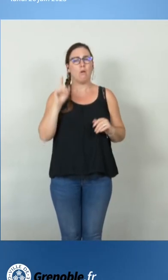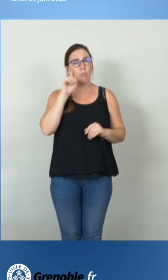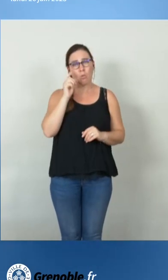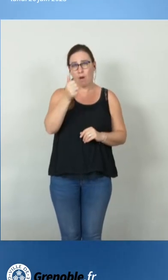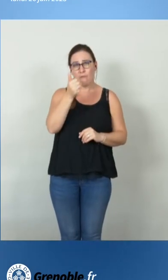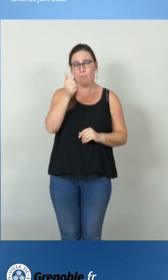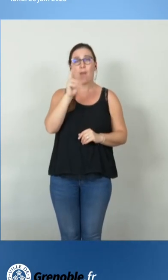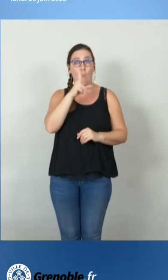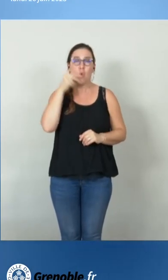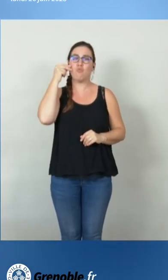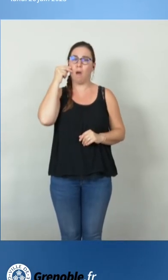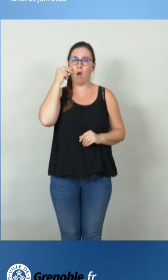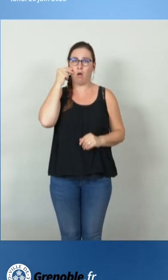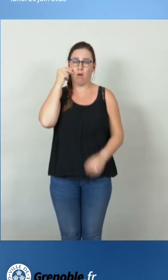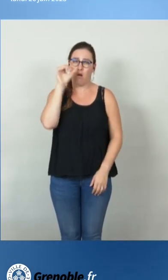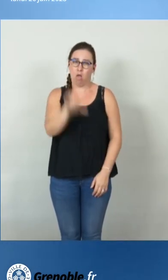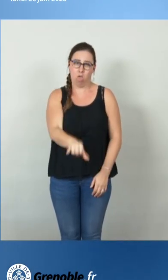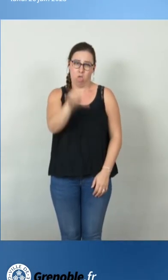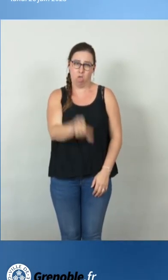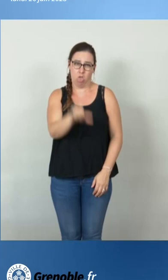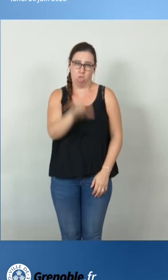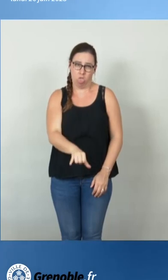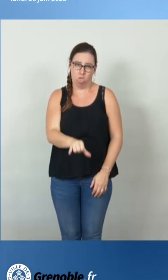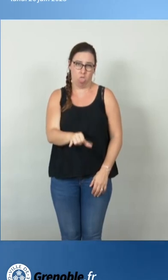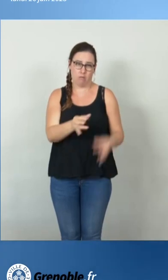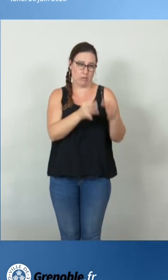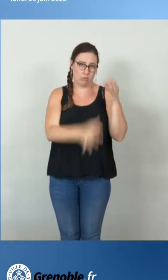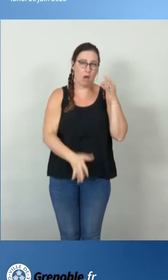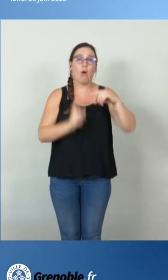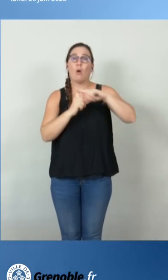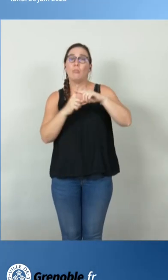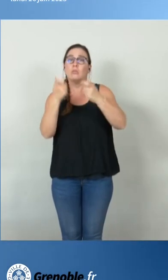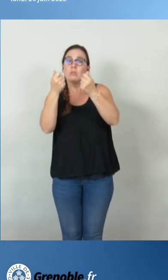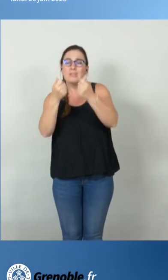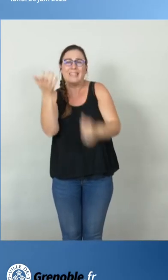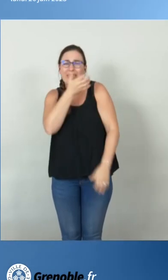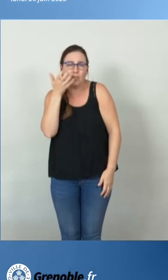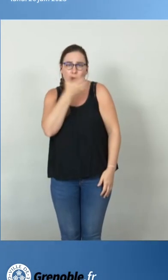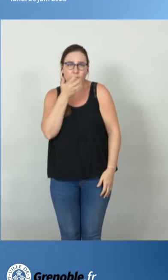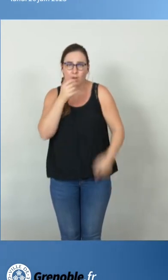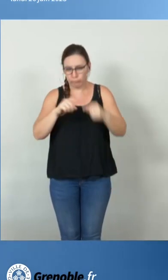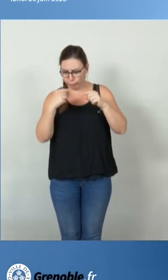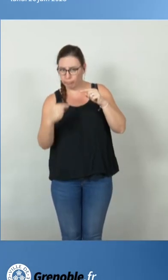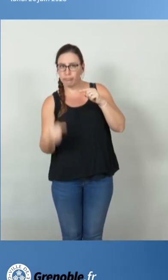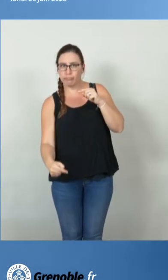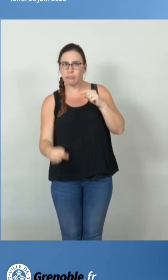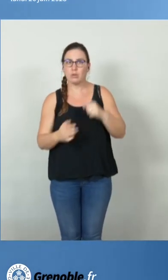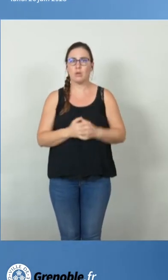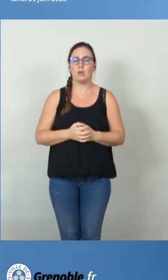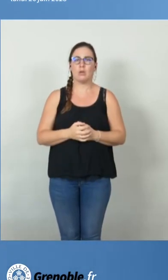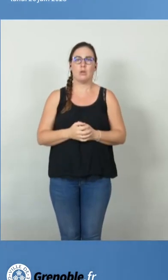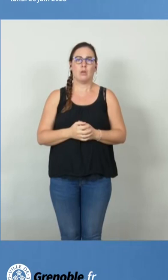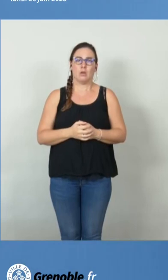entièrement lamentable en le résultat et du point de vue financier c'est catastrophique pour les pour les Grenoblois donc vraiment